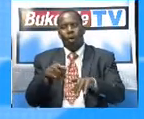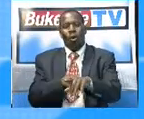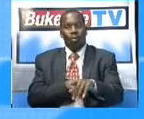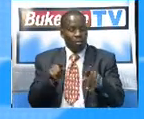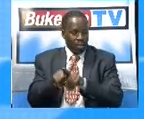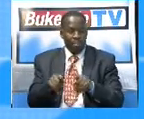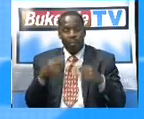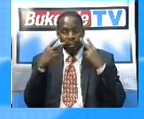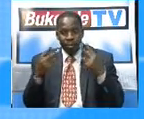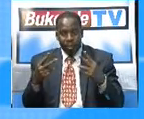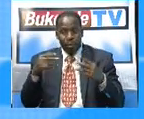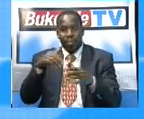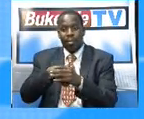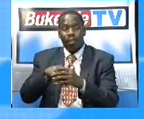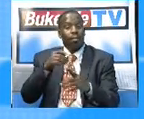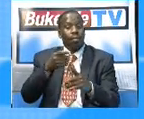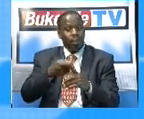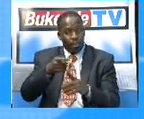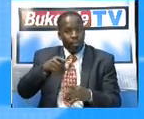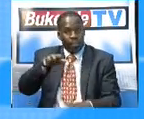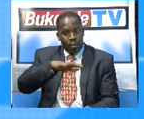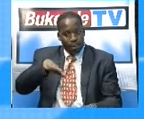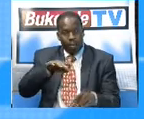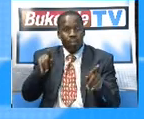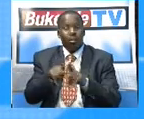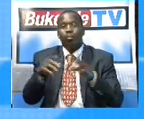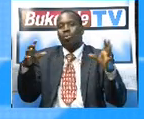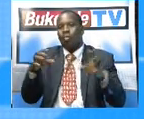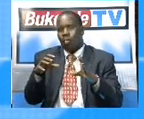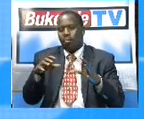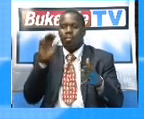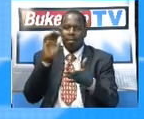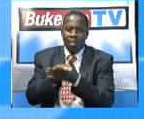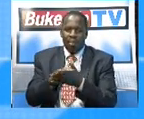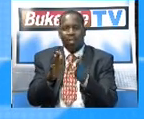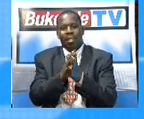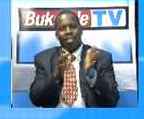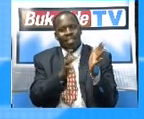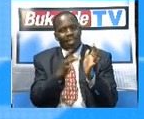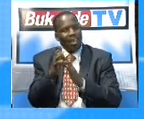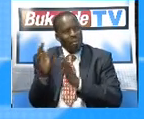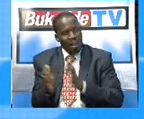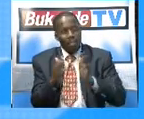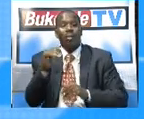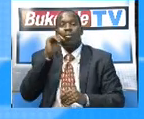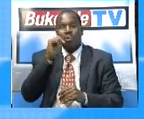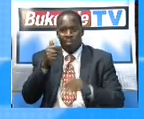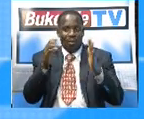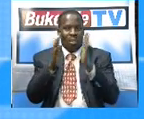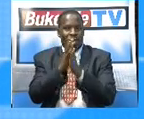Wabadde wakayisanyo mu kibuga wakati ng'abakkiriza n'abatunda ensansa beejaga nga beetegekera okunyeenya amatabi olunaku